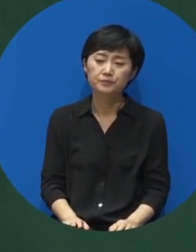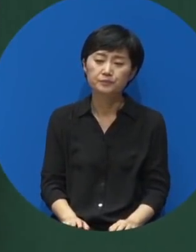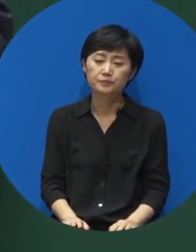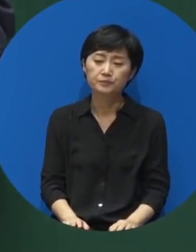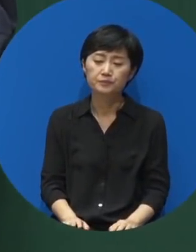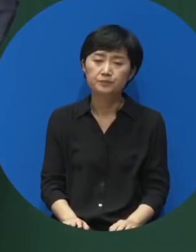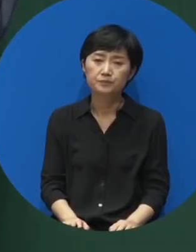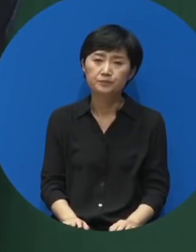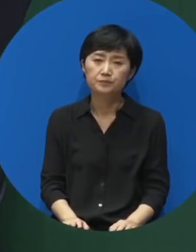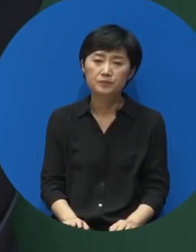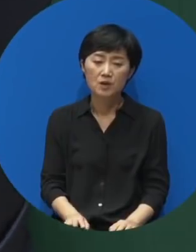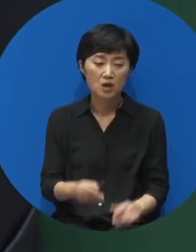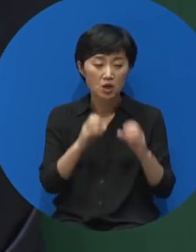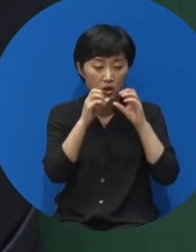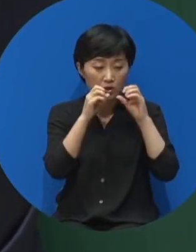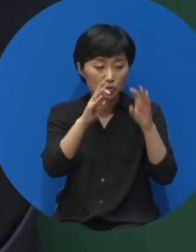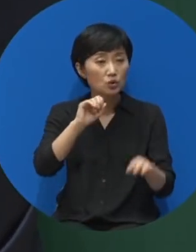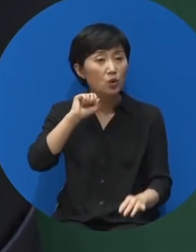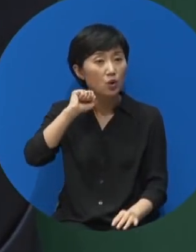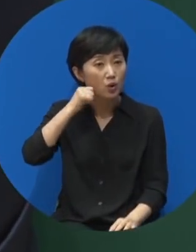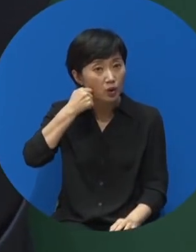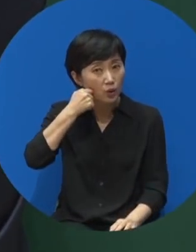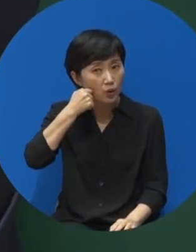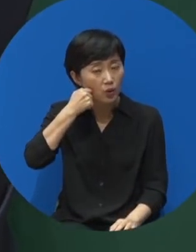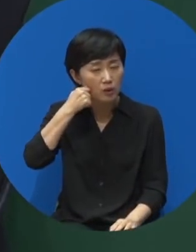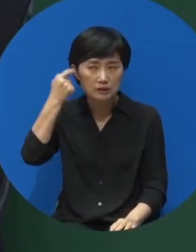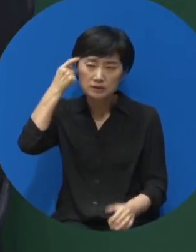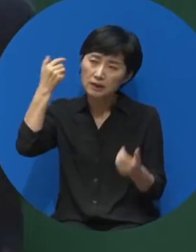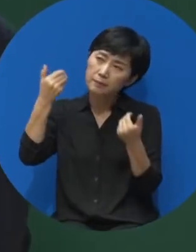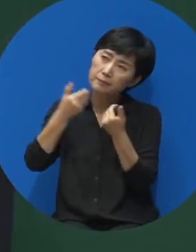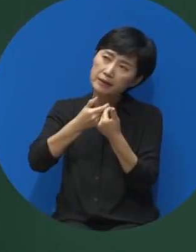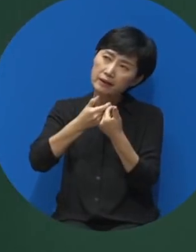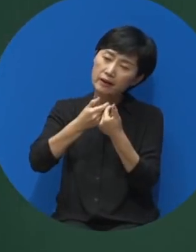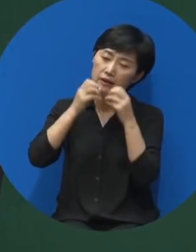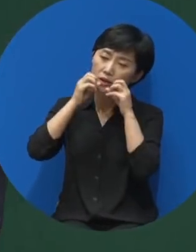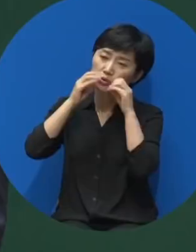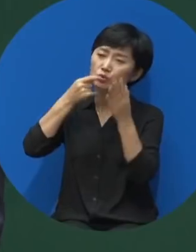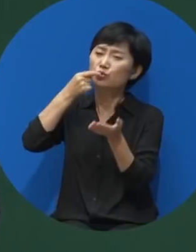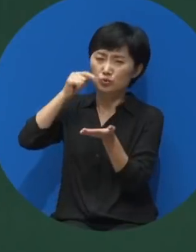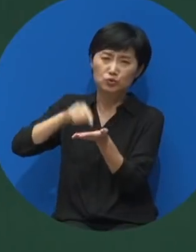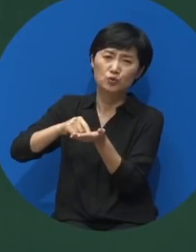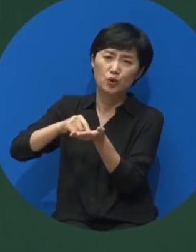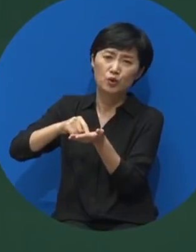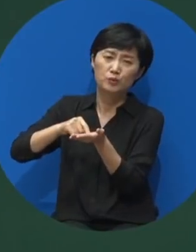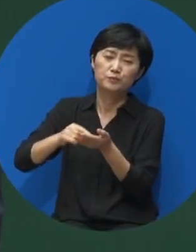그래서 어떻게 보면 굉장히 어렵지만은 어떻게 보면 쉬운 거죠.